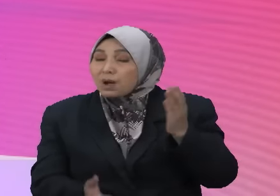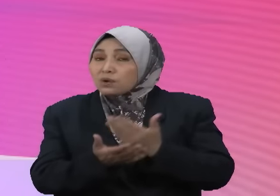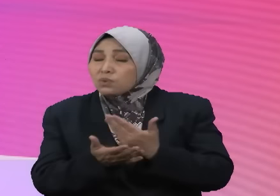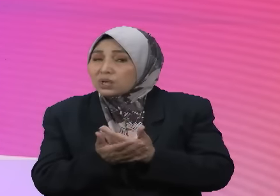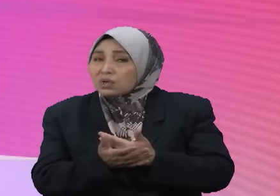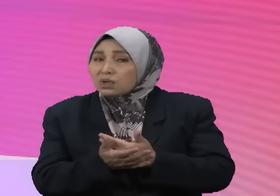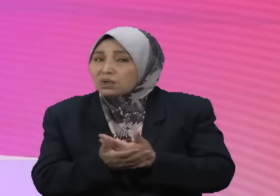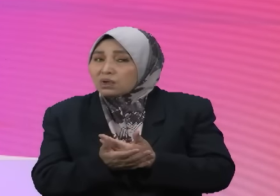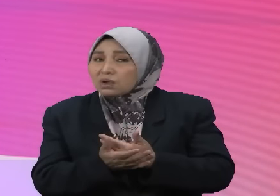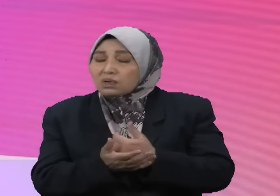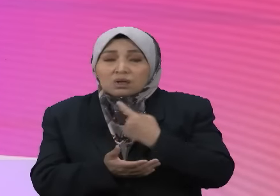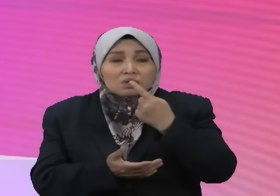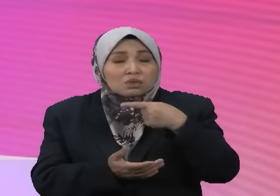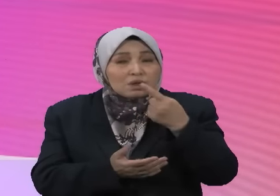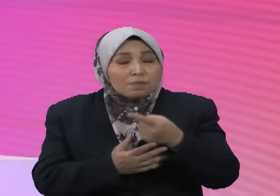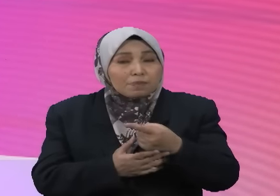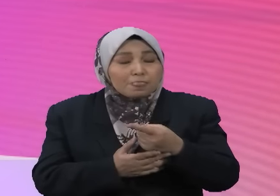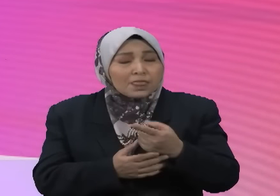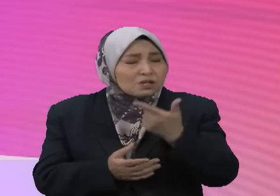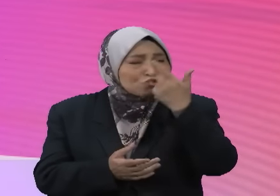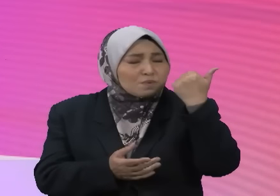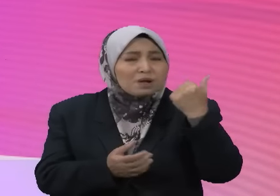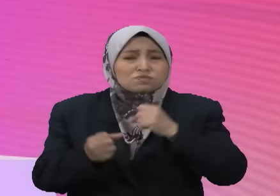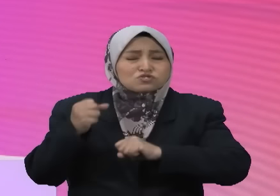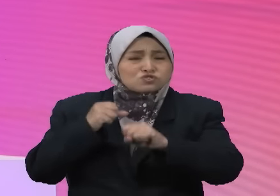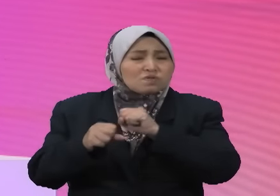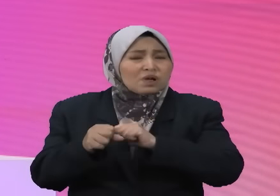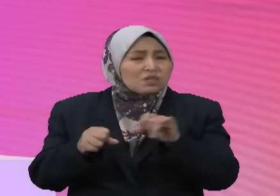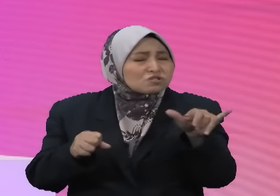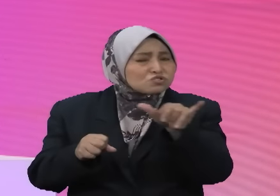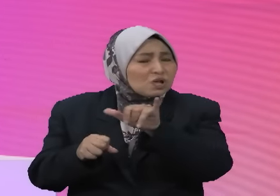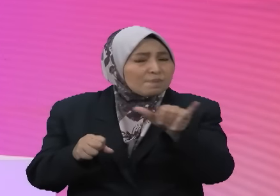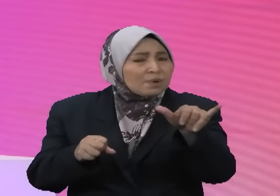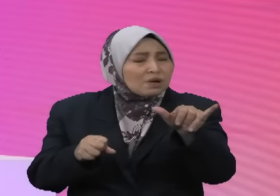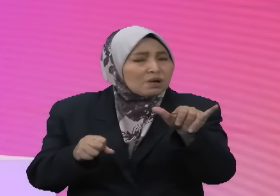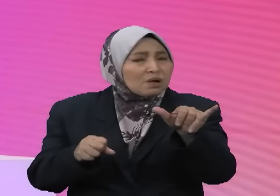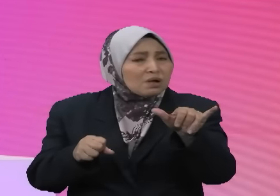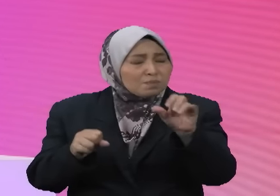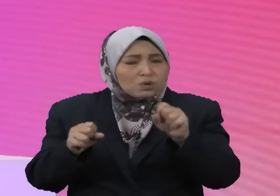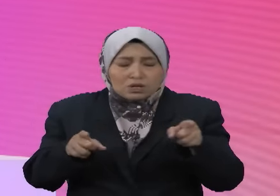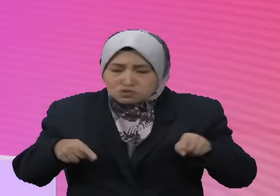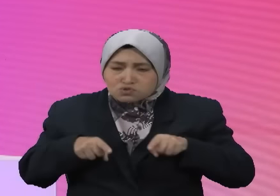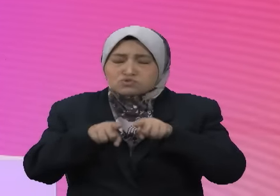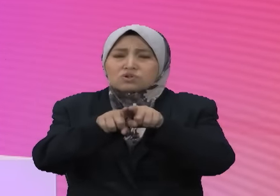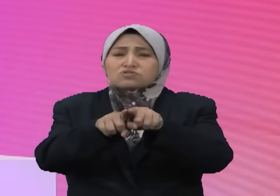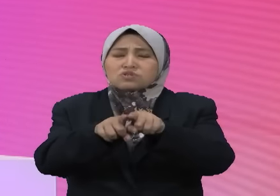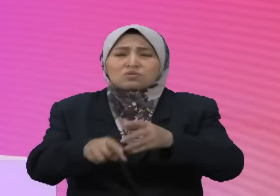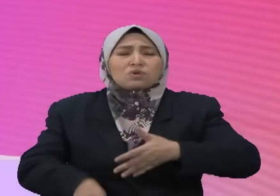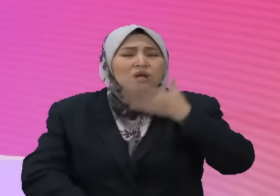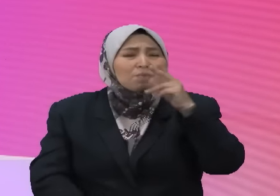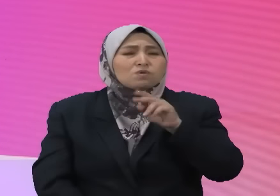juga mereka kata oleh kerana sifat ni sama maka boleh sekalikan satu nafas je